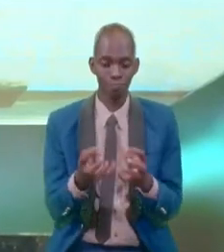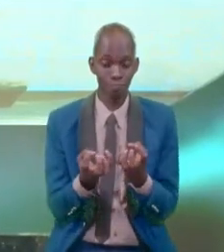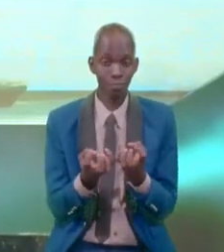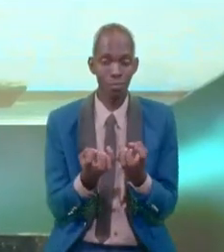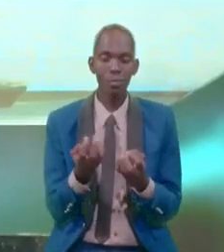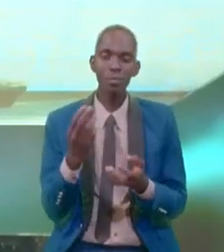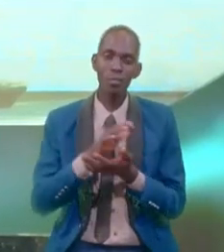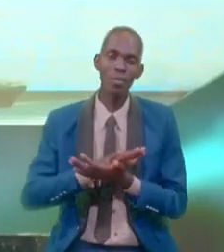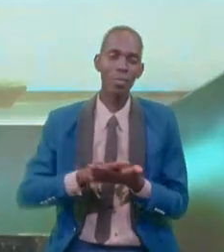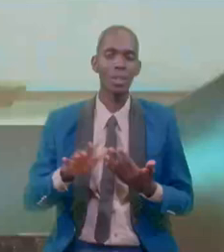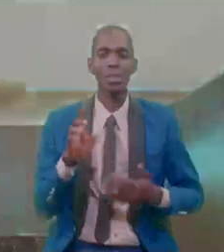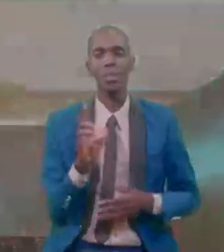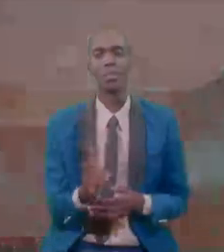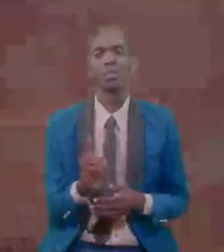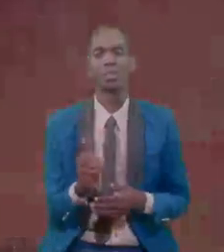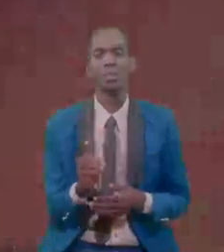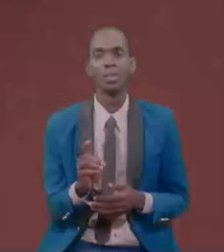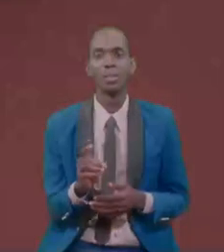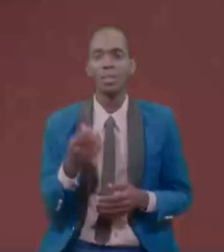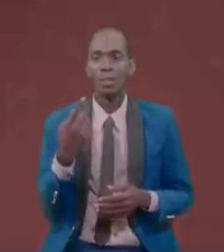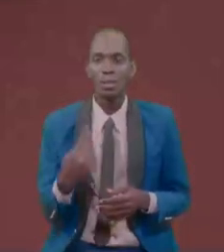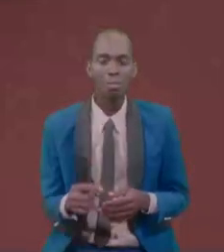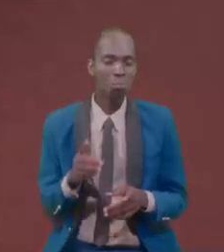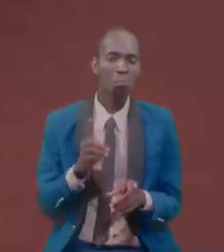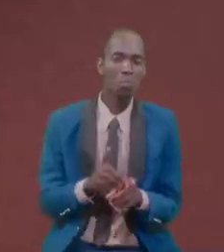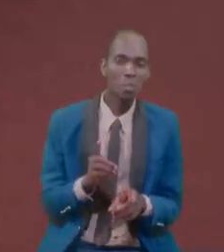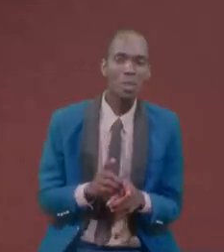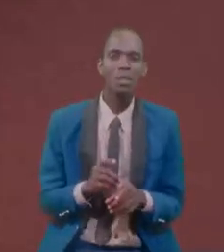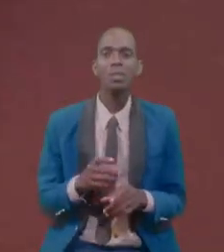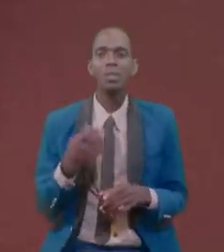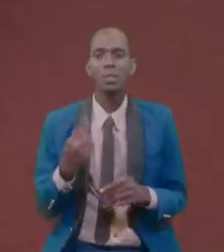étaient purifiés, les infirmes et